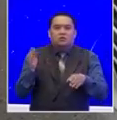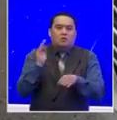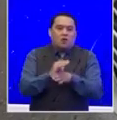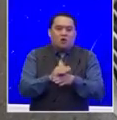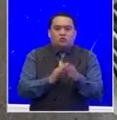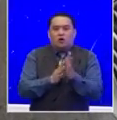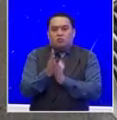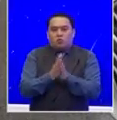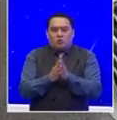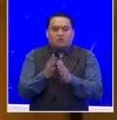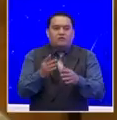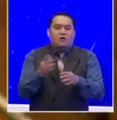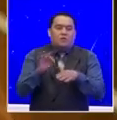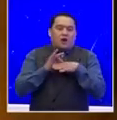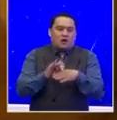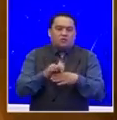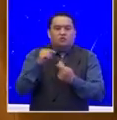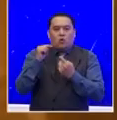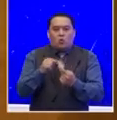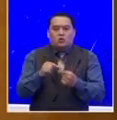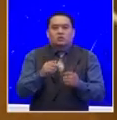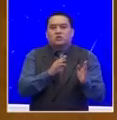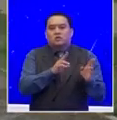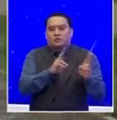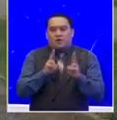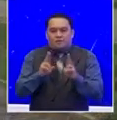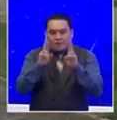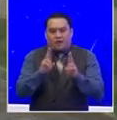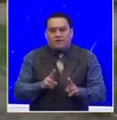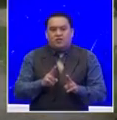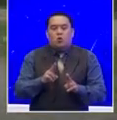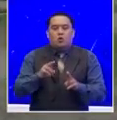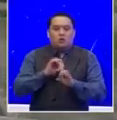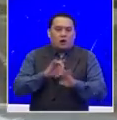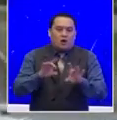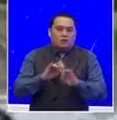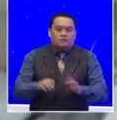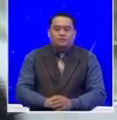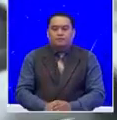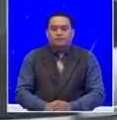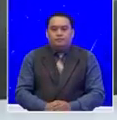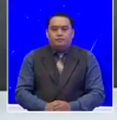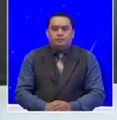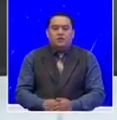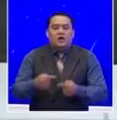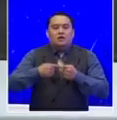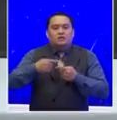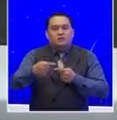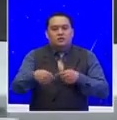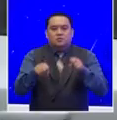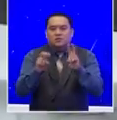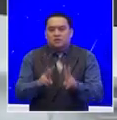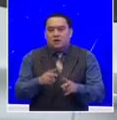средства обработки. Проводится соответствующий инструктаж. В целях предосторожности и соблюдения социальной дистанции